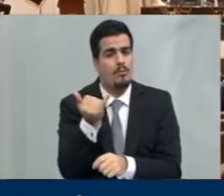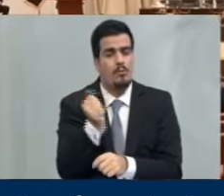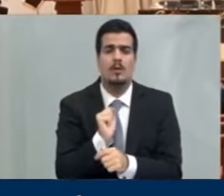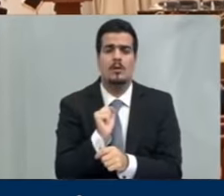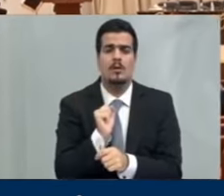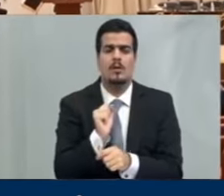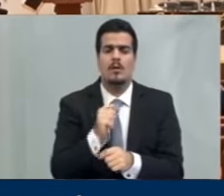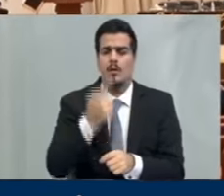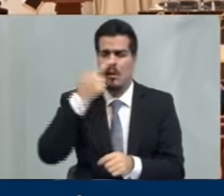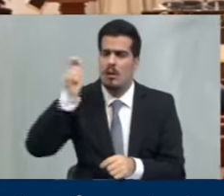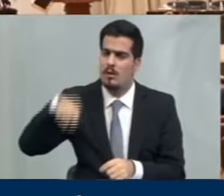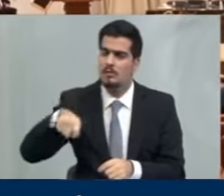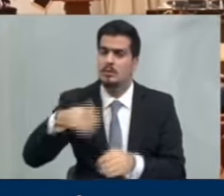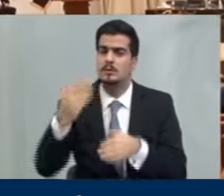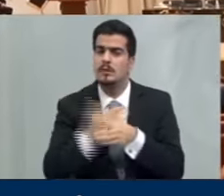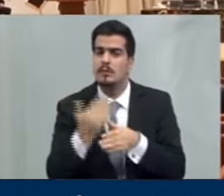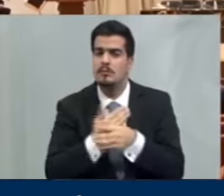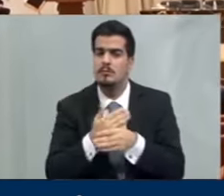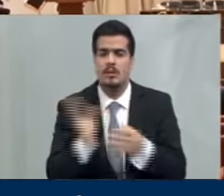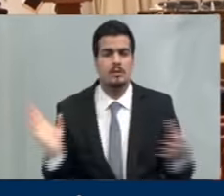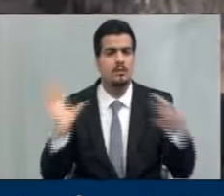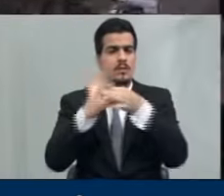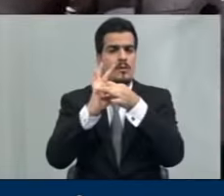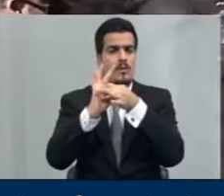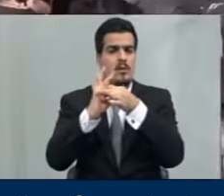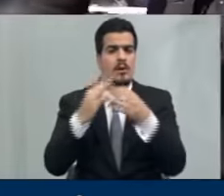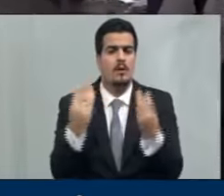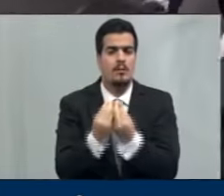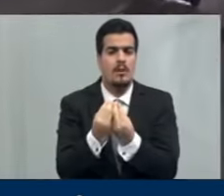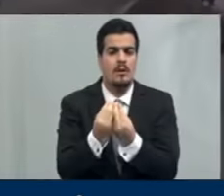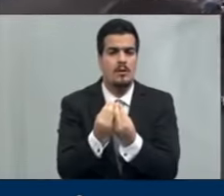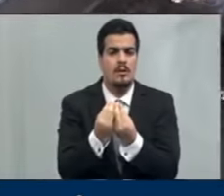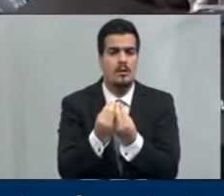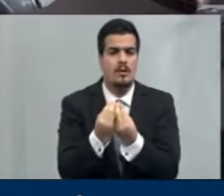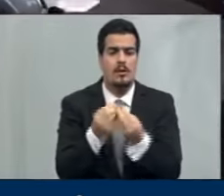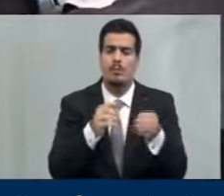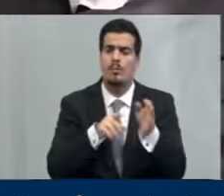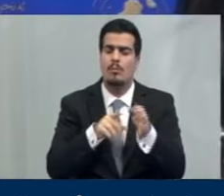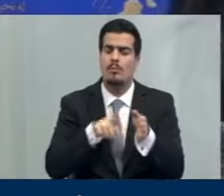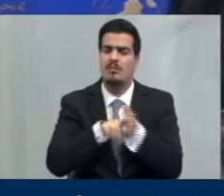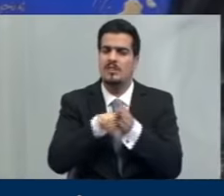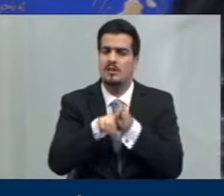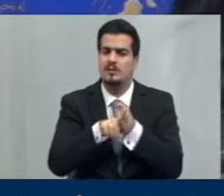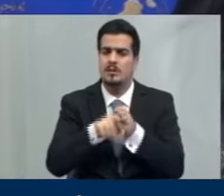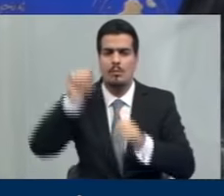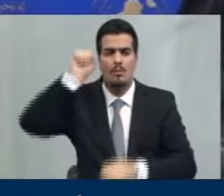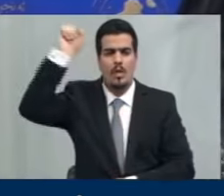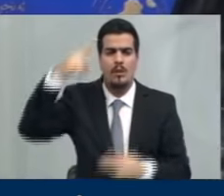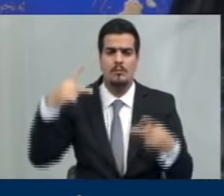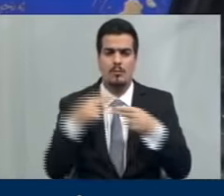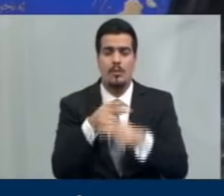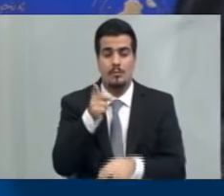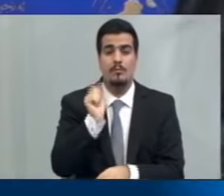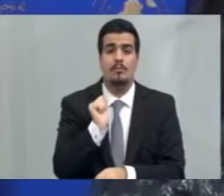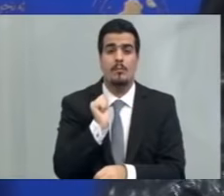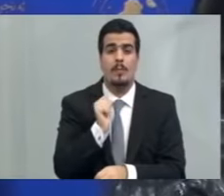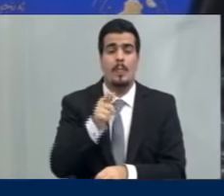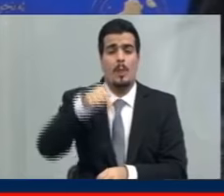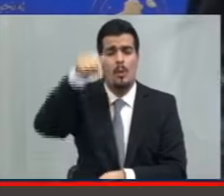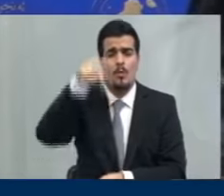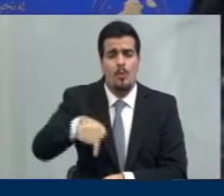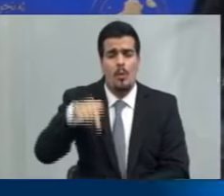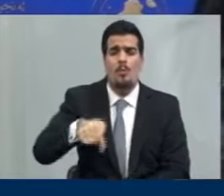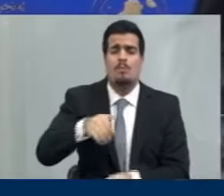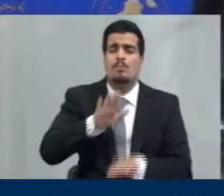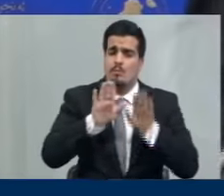بضرورة الالتزام بما يتم الاتفاق عليه وعدم قمع المتظاهرين. اليوم موجودة